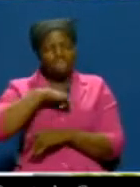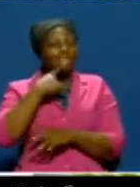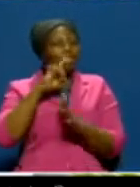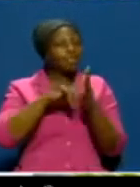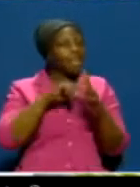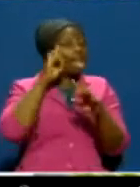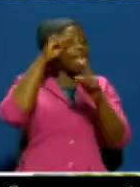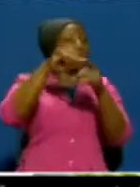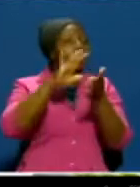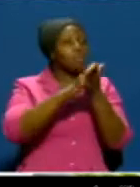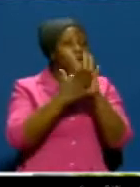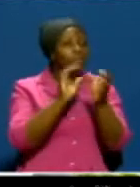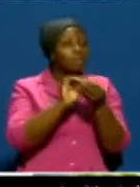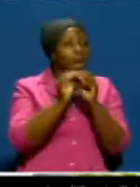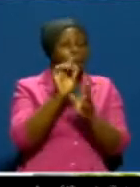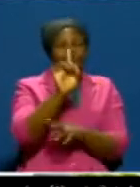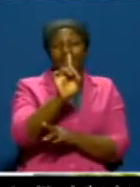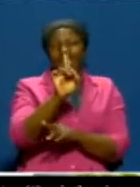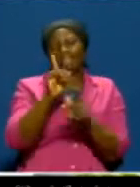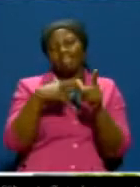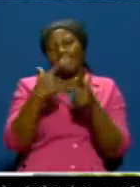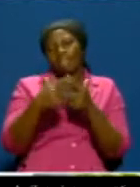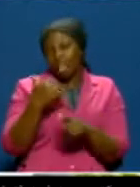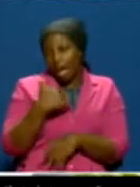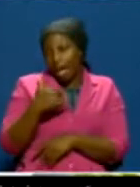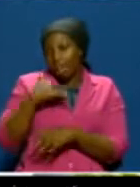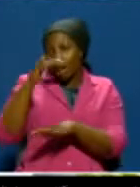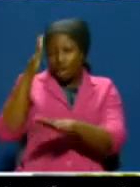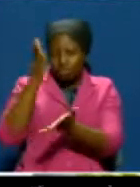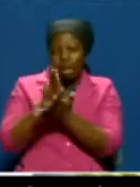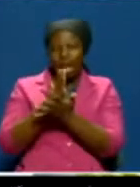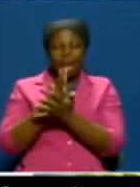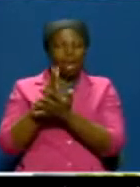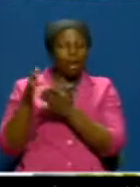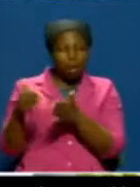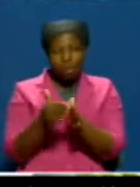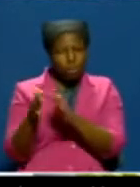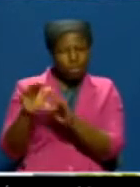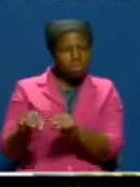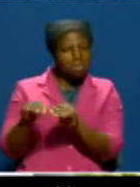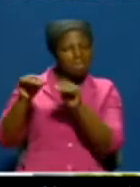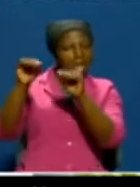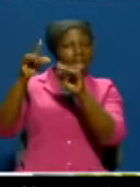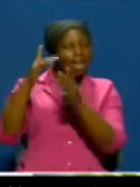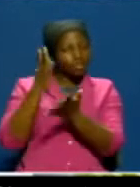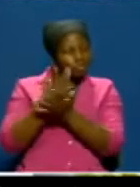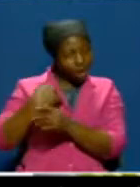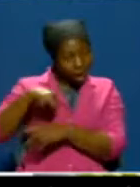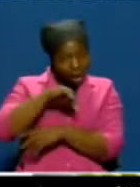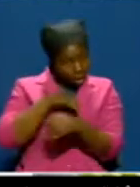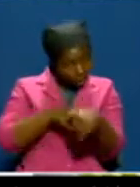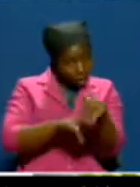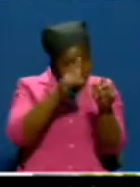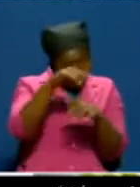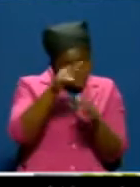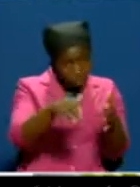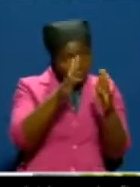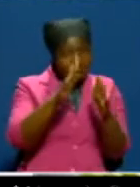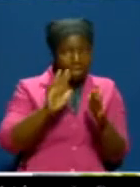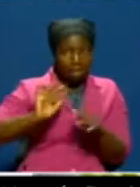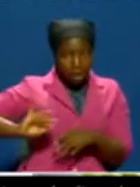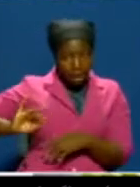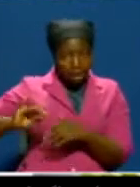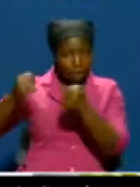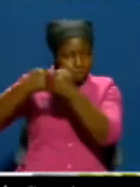na sure, yani tuwe na sure chance ya kupanda NSL. Na tuko kwenye line, ukiangalia mechi ambazo zimebaki,